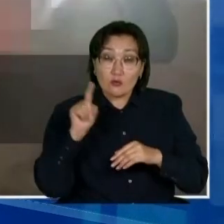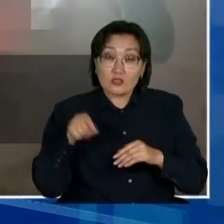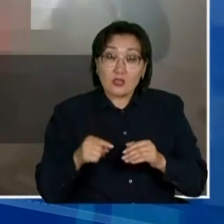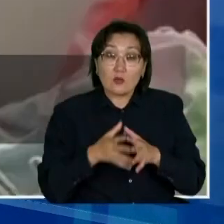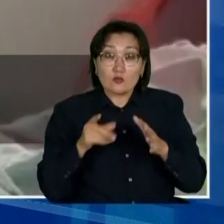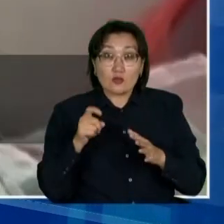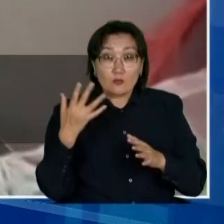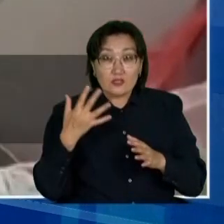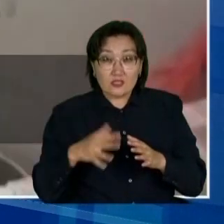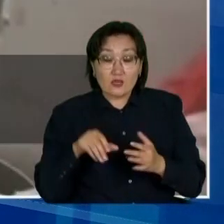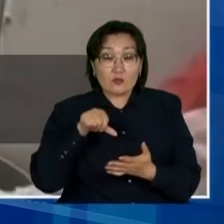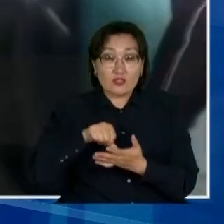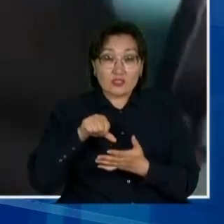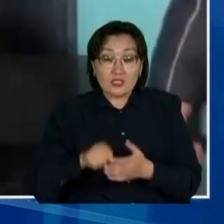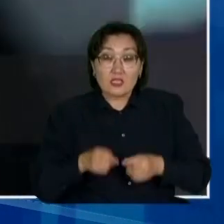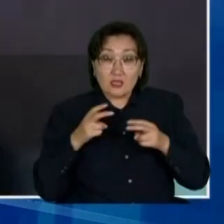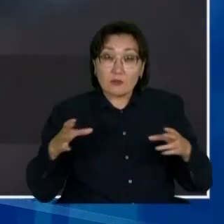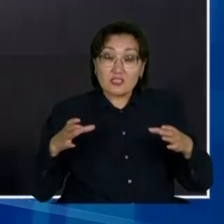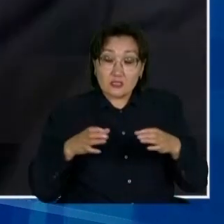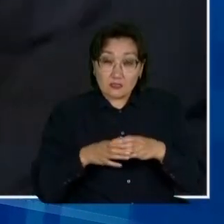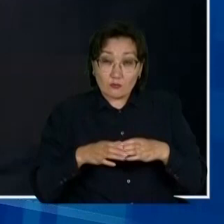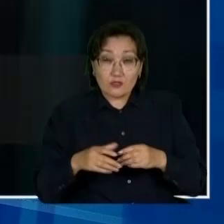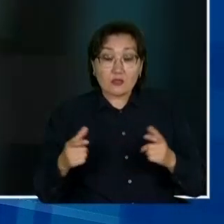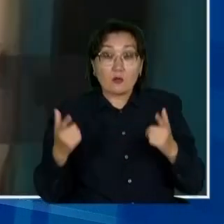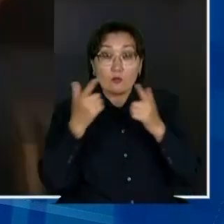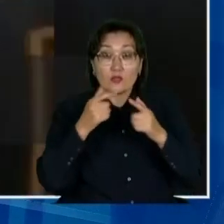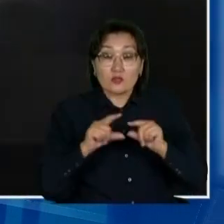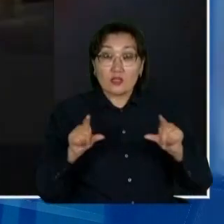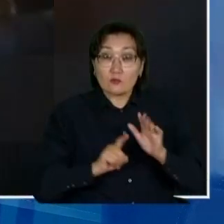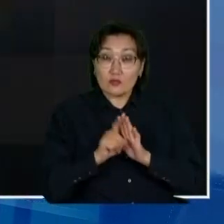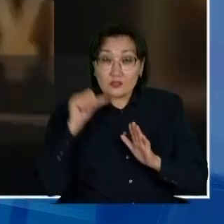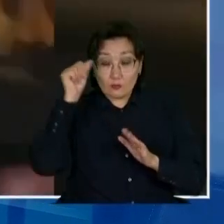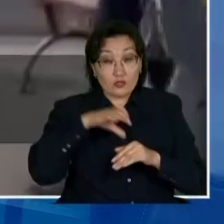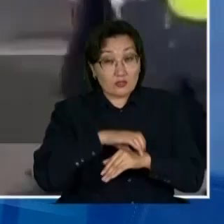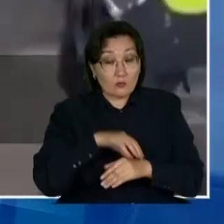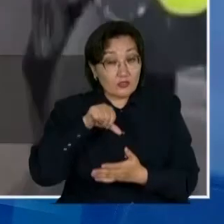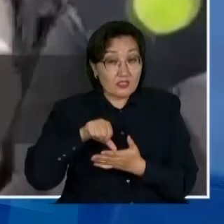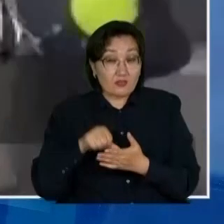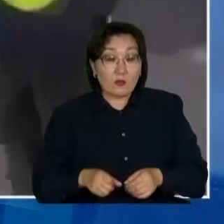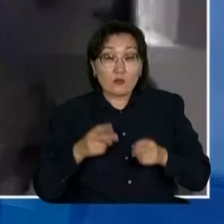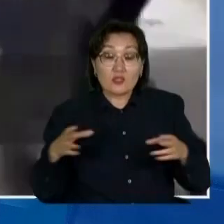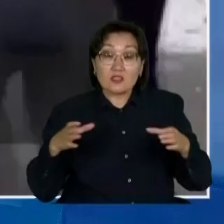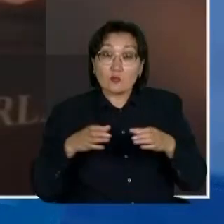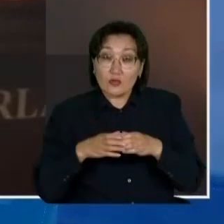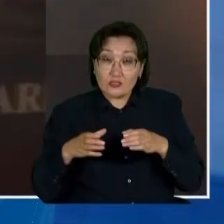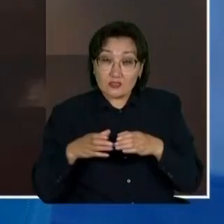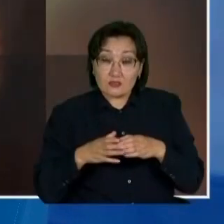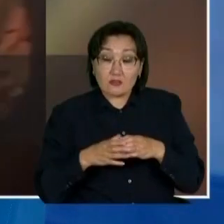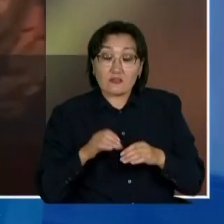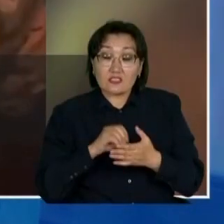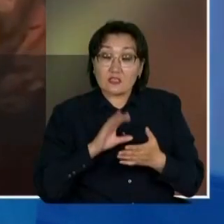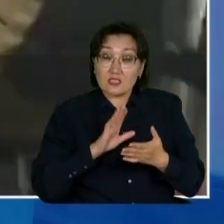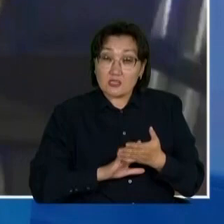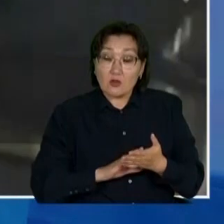более 150 представителей криминалитета. По данным ведомства, с начала года по фактам участия в организованных преступных группах